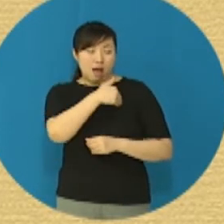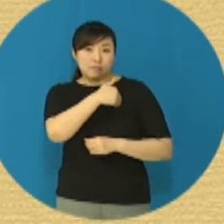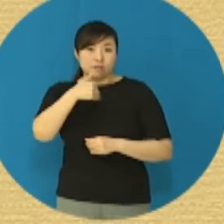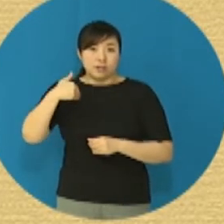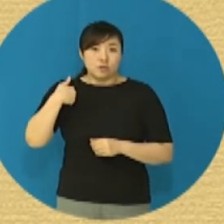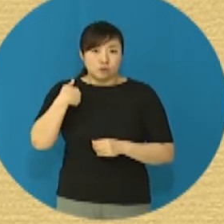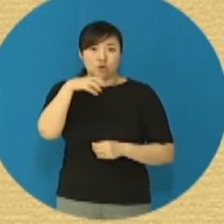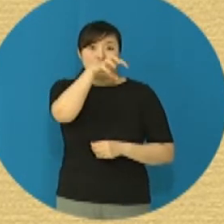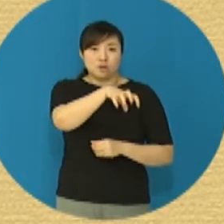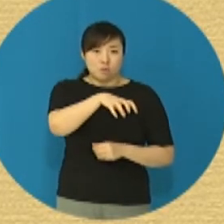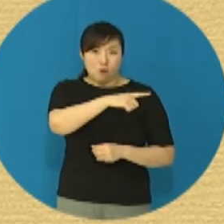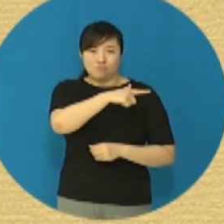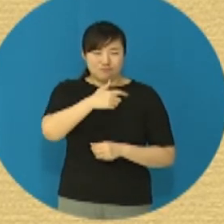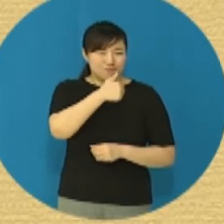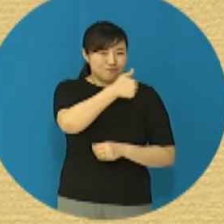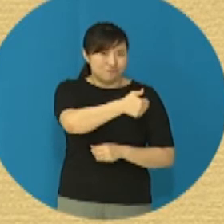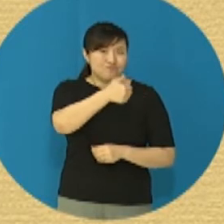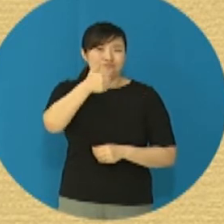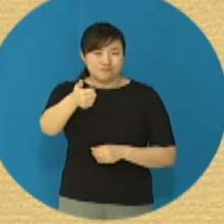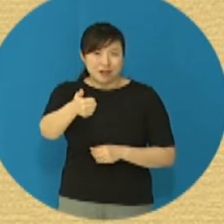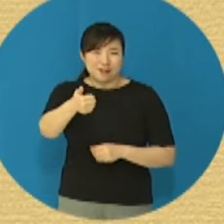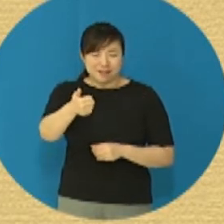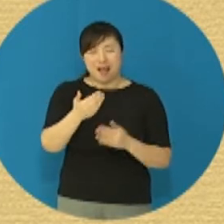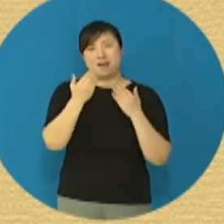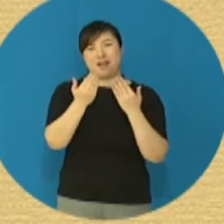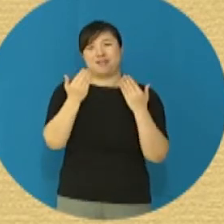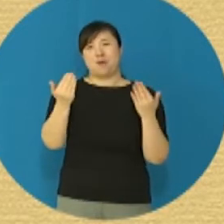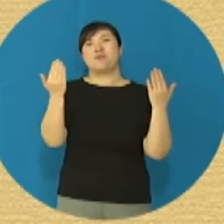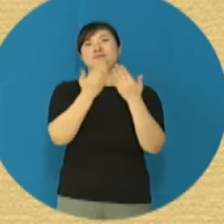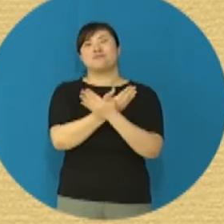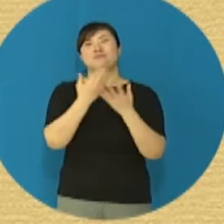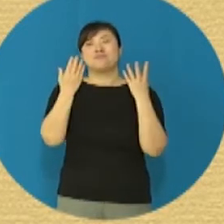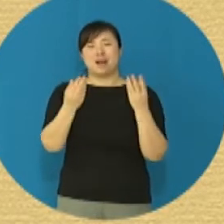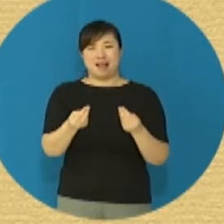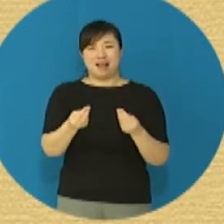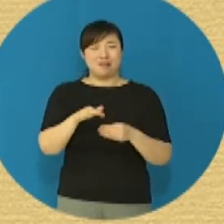強になった一日でした。皆さんもお出かけしてみては